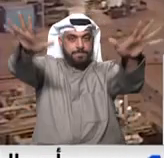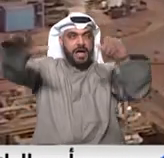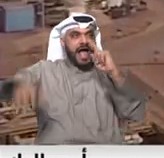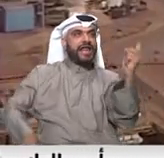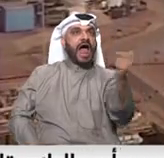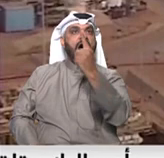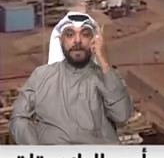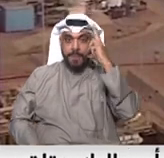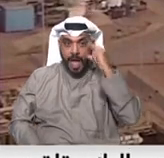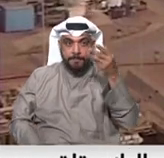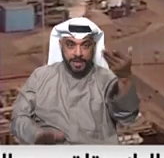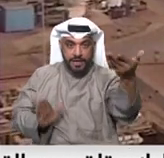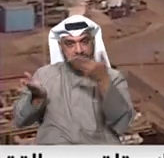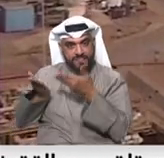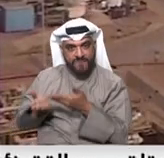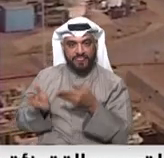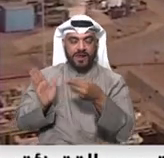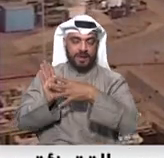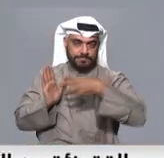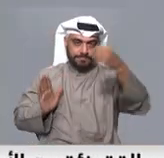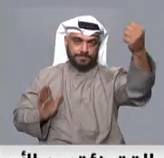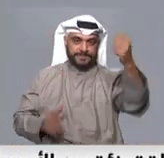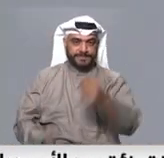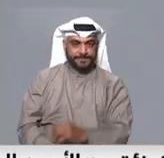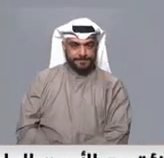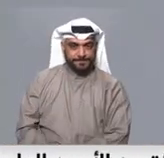والطلب في السوق وعوامل اخرى